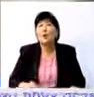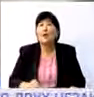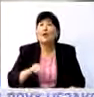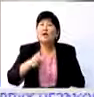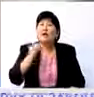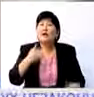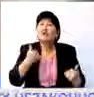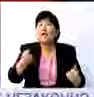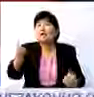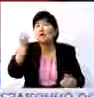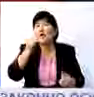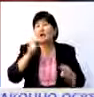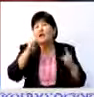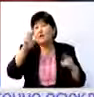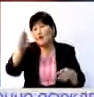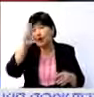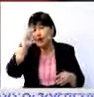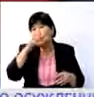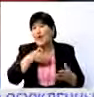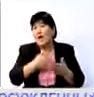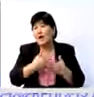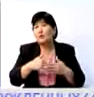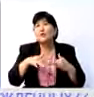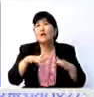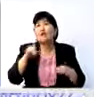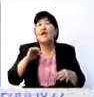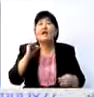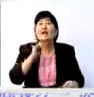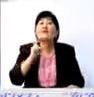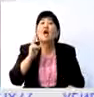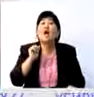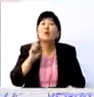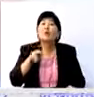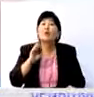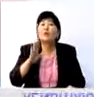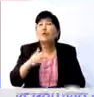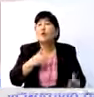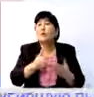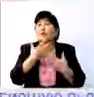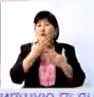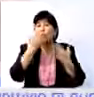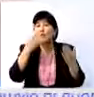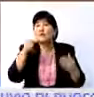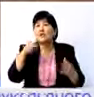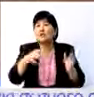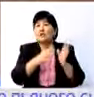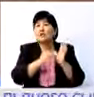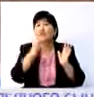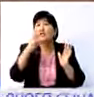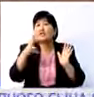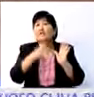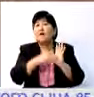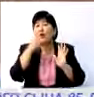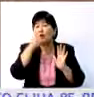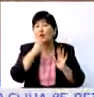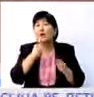Жалагашцы отдали дань памяти видному государственному и общественному деятелю Ильясу Кобылову. Патриот своего народа, он в 1938